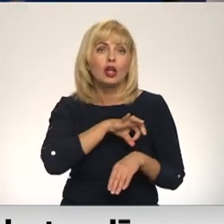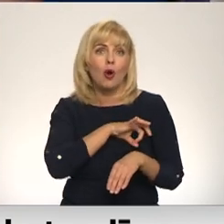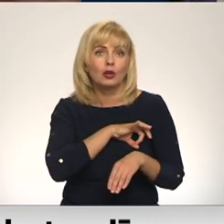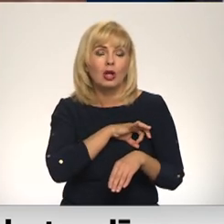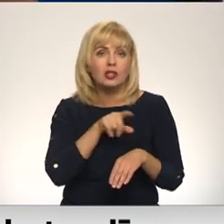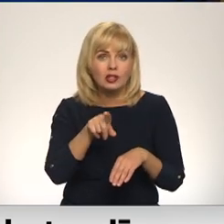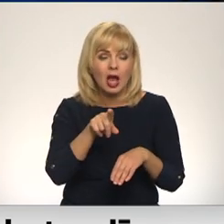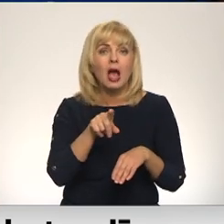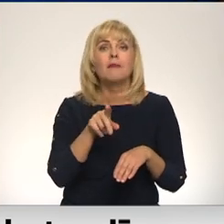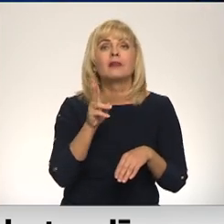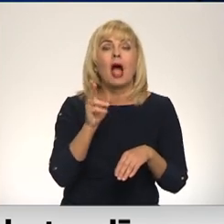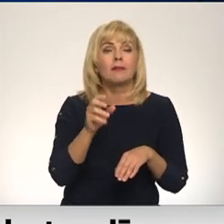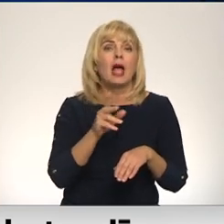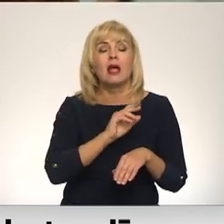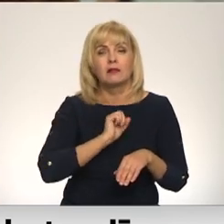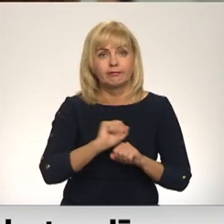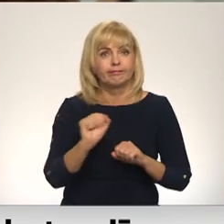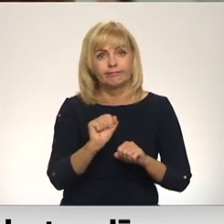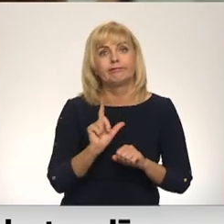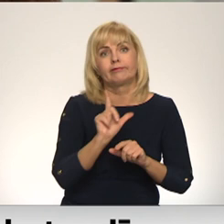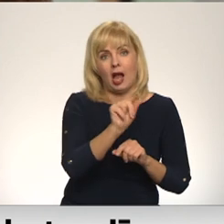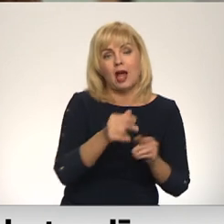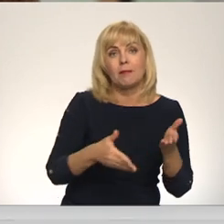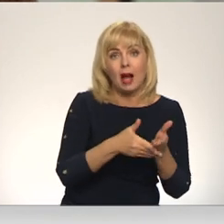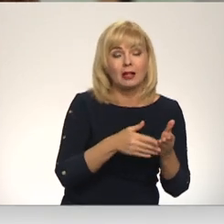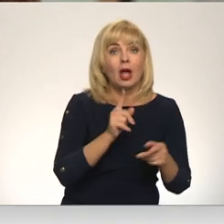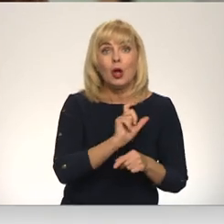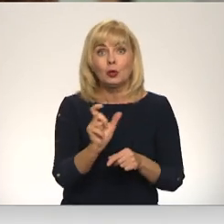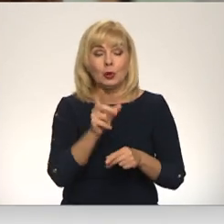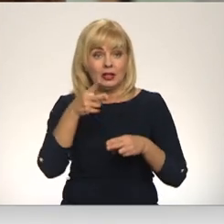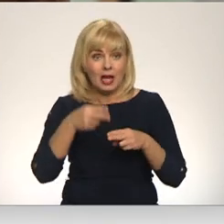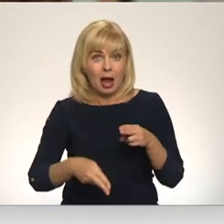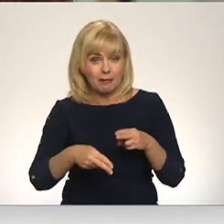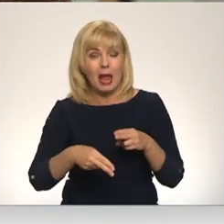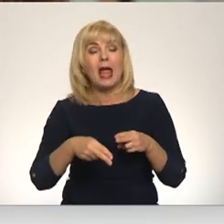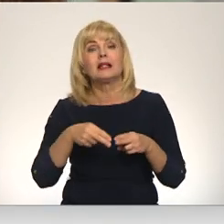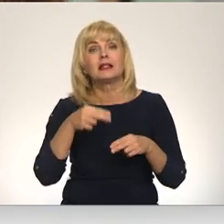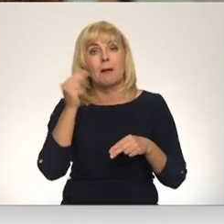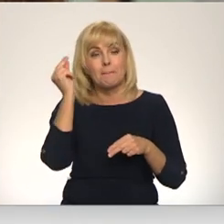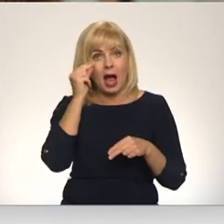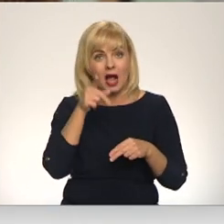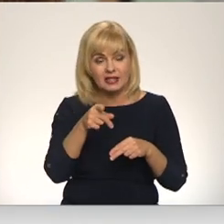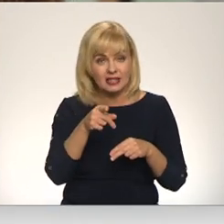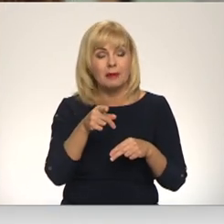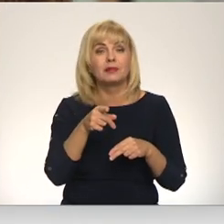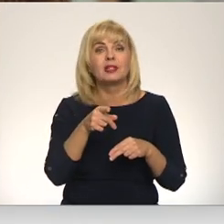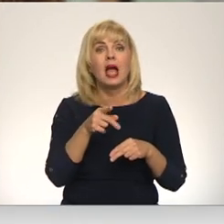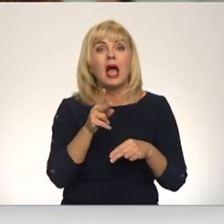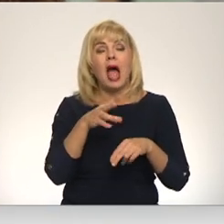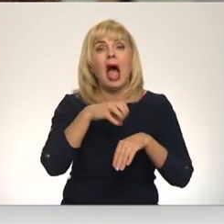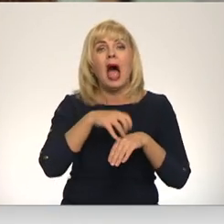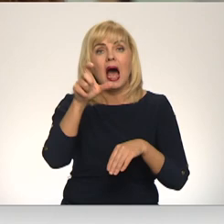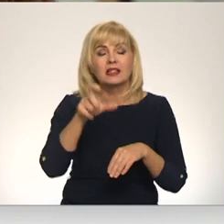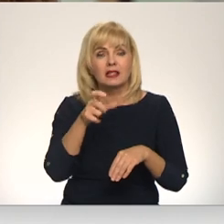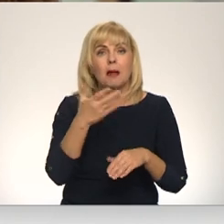Elīna Kapteine praktiski steidzās palīgā. Tā kā man tūlīt pavisam jābeidz rezidentūra, tāpēc arī man daktere Kozlovska piedāvāja,